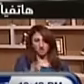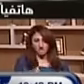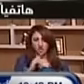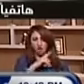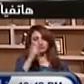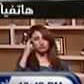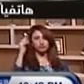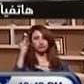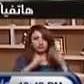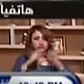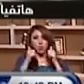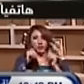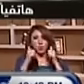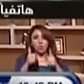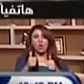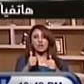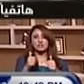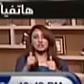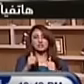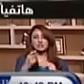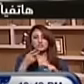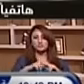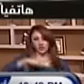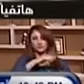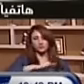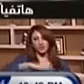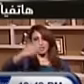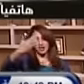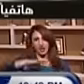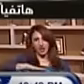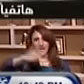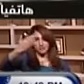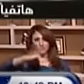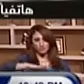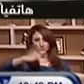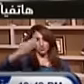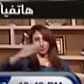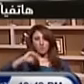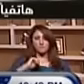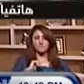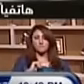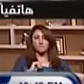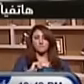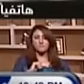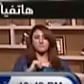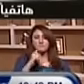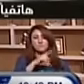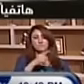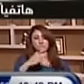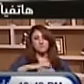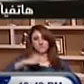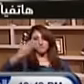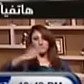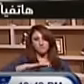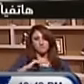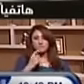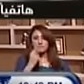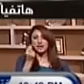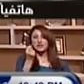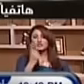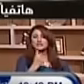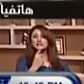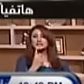خطته يتذكر مصطفى ان اللابتوب بتاعه كان يعني مش شغال، فاسترجل من ذاكرته هو تلت ساعه بالظبط،